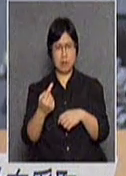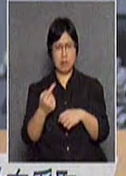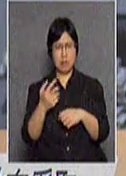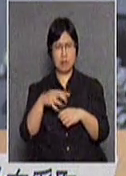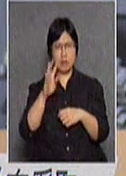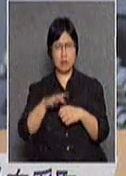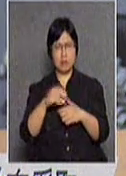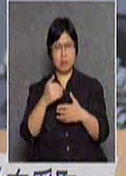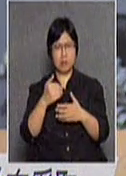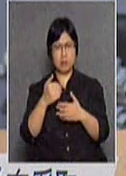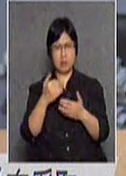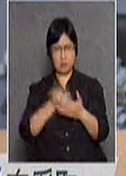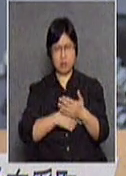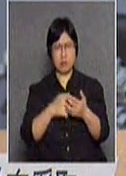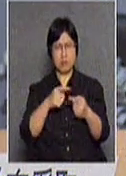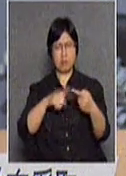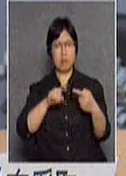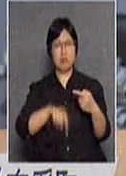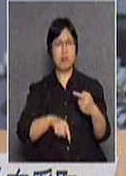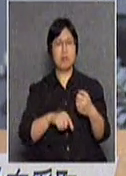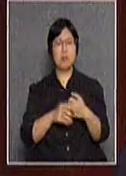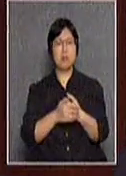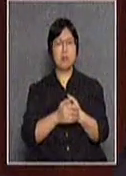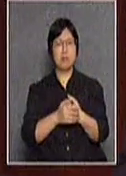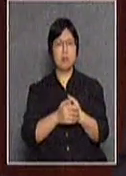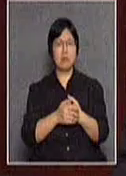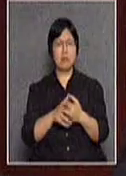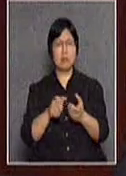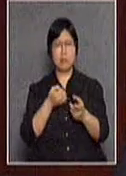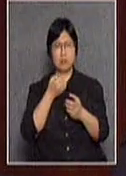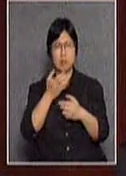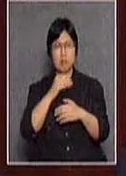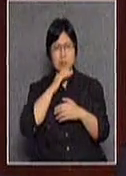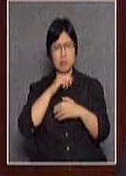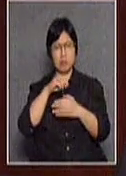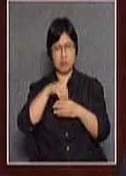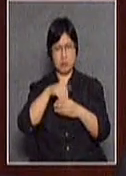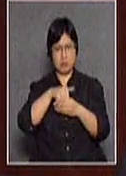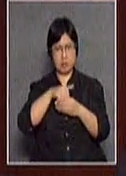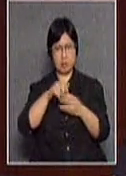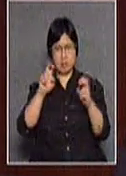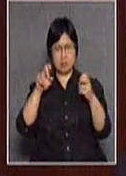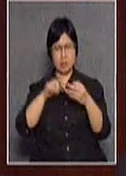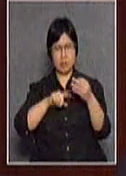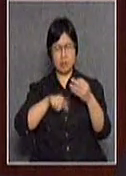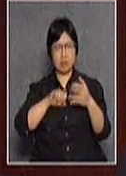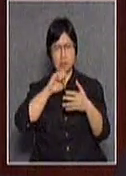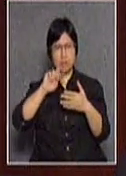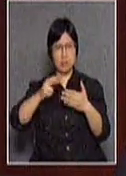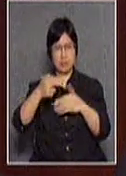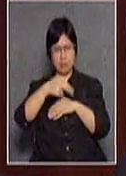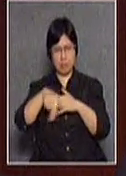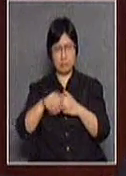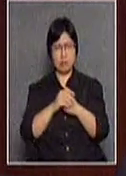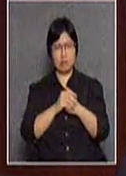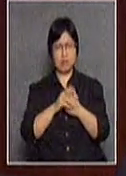1,801,400元減至1,000元。 將各位提出的待決議題是梁國雄議員動議的修正案